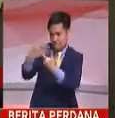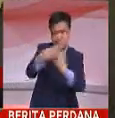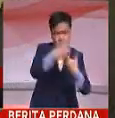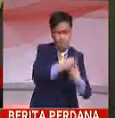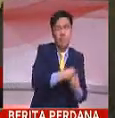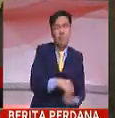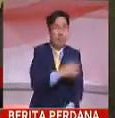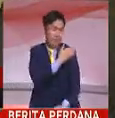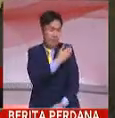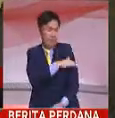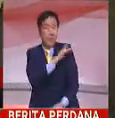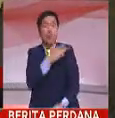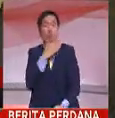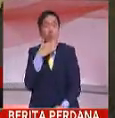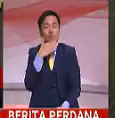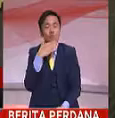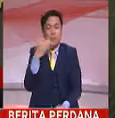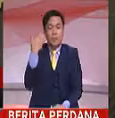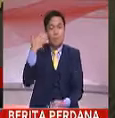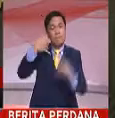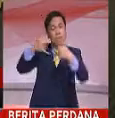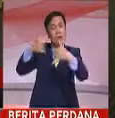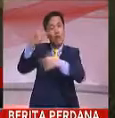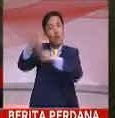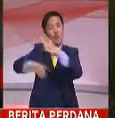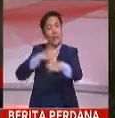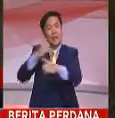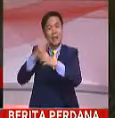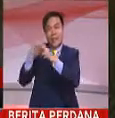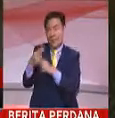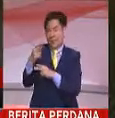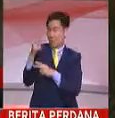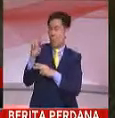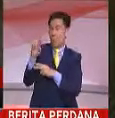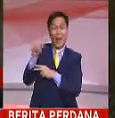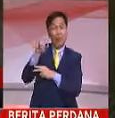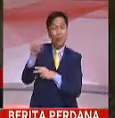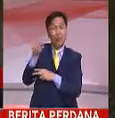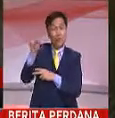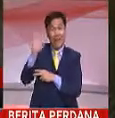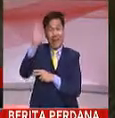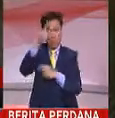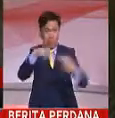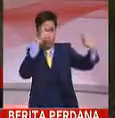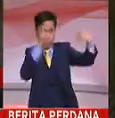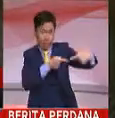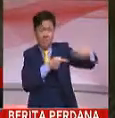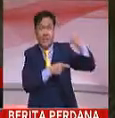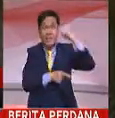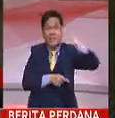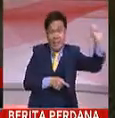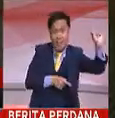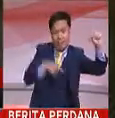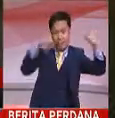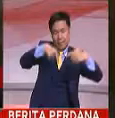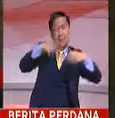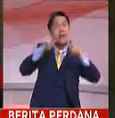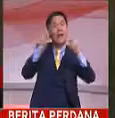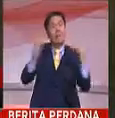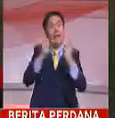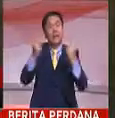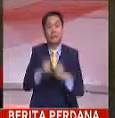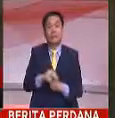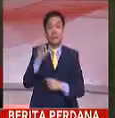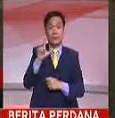bekas jurulatih remaja kebangsaan Piala Dunia Kerajaan akan membuka tirai perlawanan menentang Sabah Khamis ini. LHM